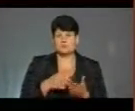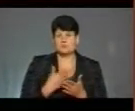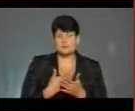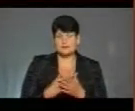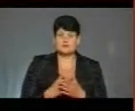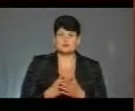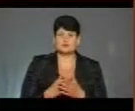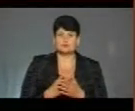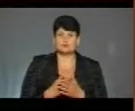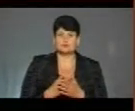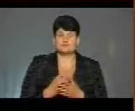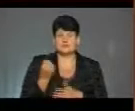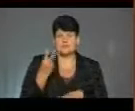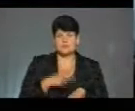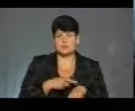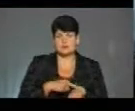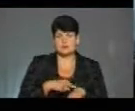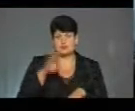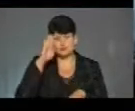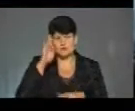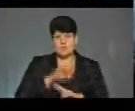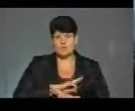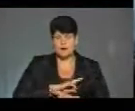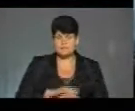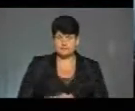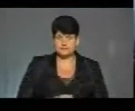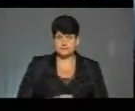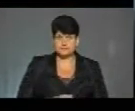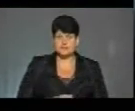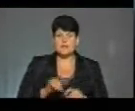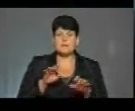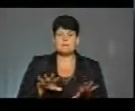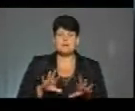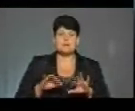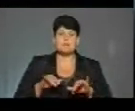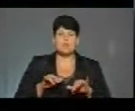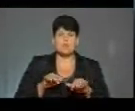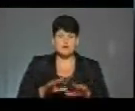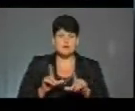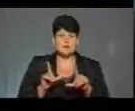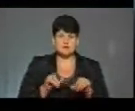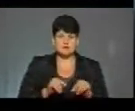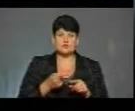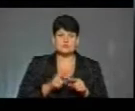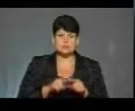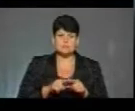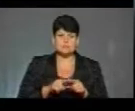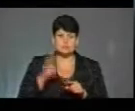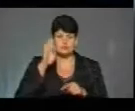півночі чоловік помер. На місце події виїжджала слідча оперативна група, яка встановила, що потерпілим виявився